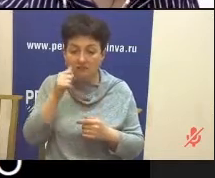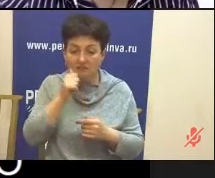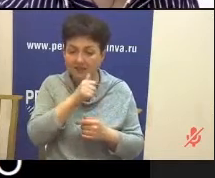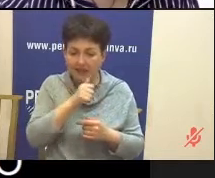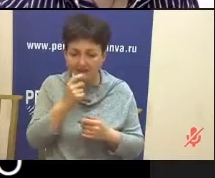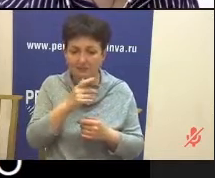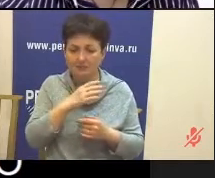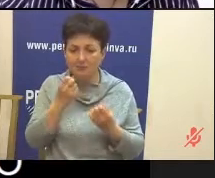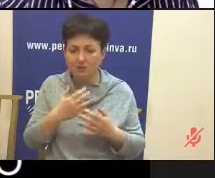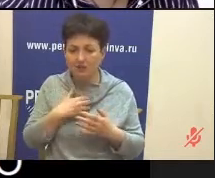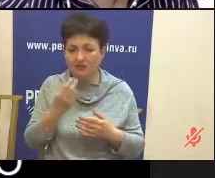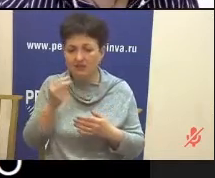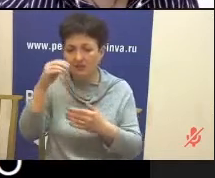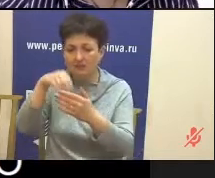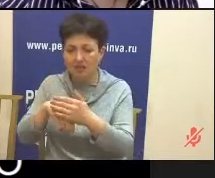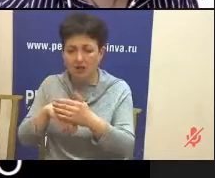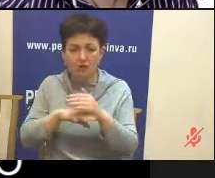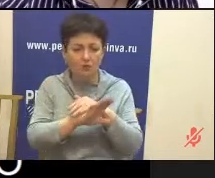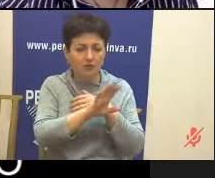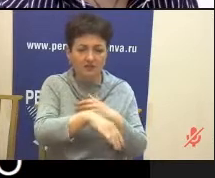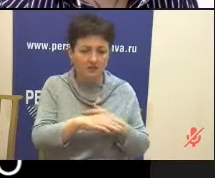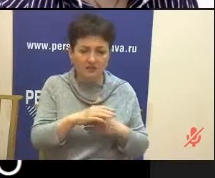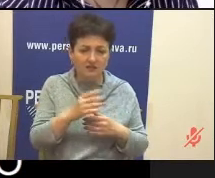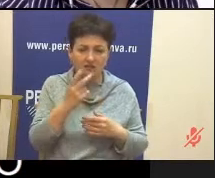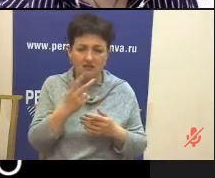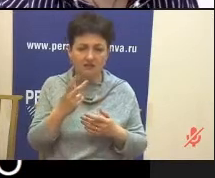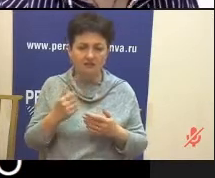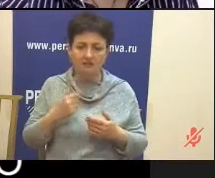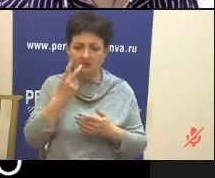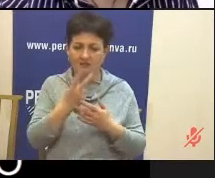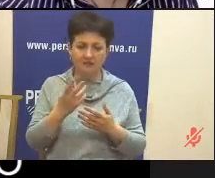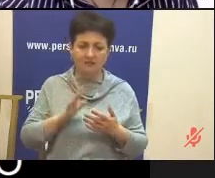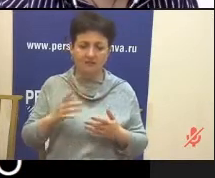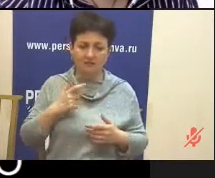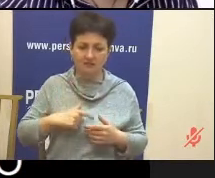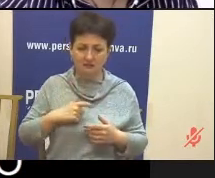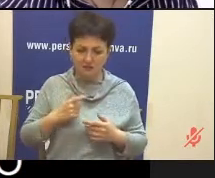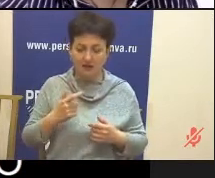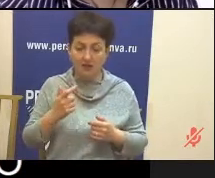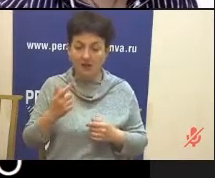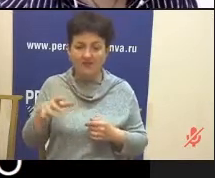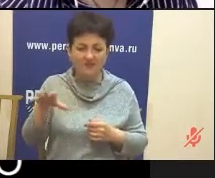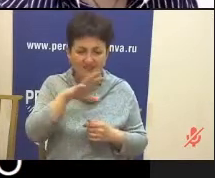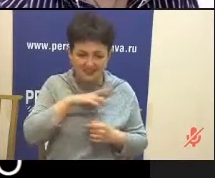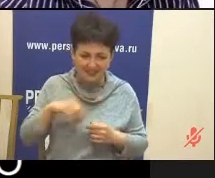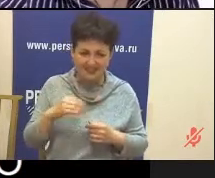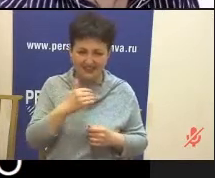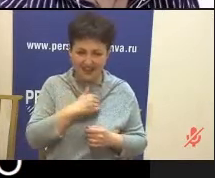Даже люди, которые хотят остаться анонимными и просто положить деньги и уйти, ни в коем случае не бравируя тем, как они